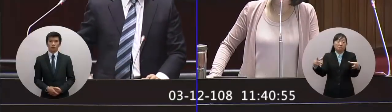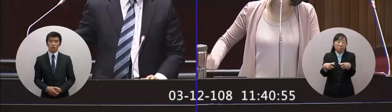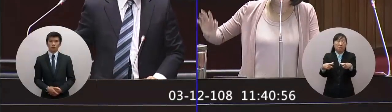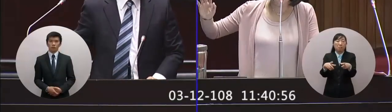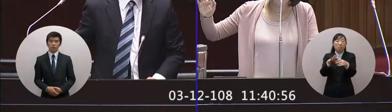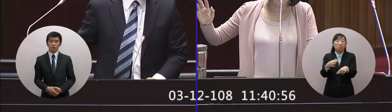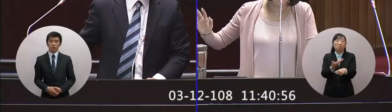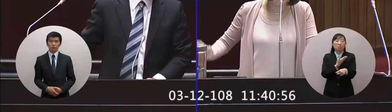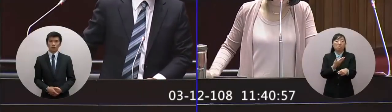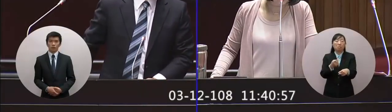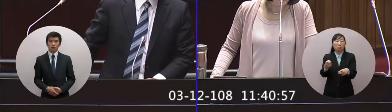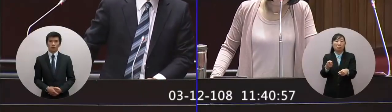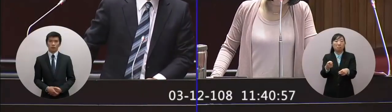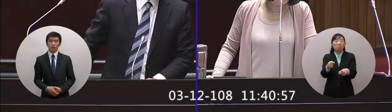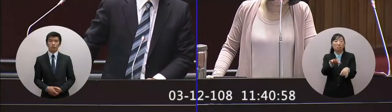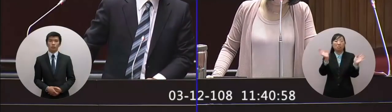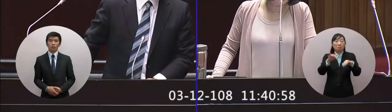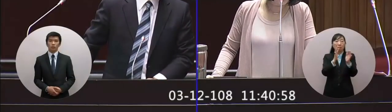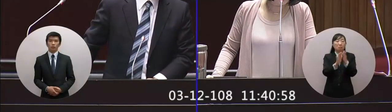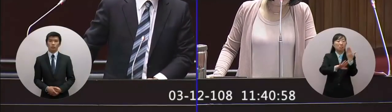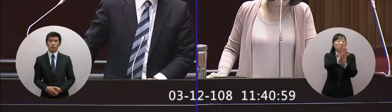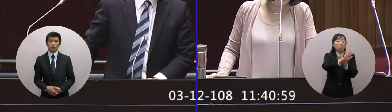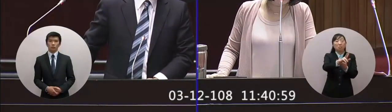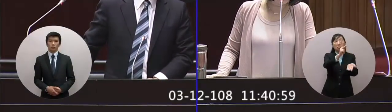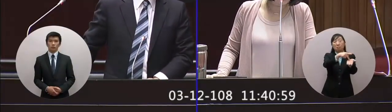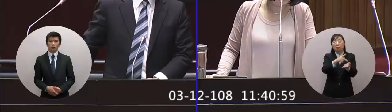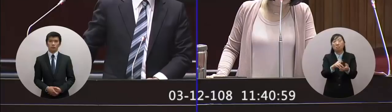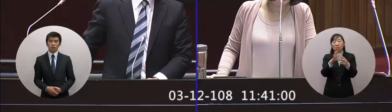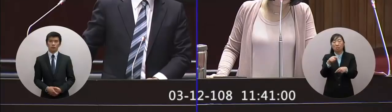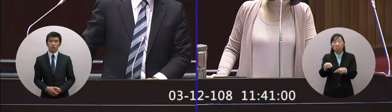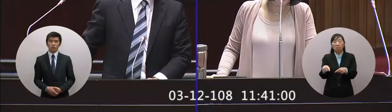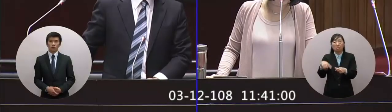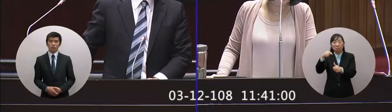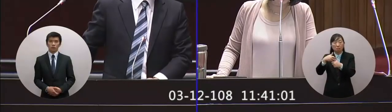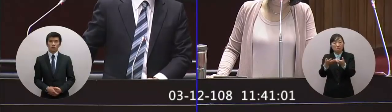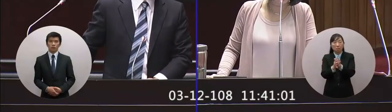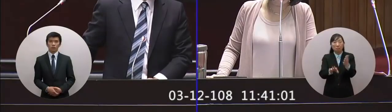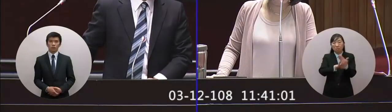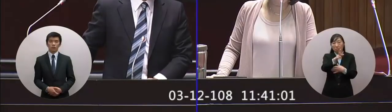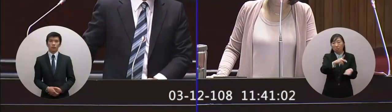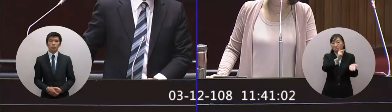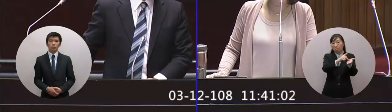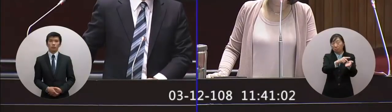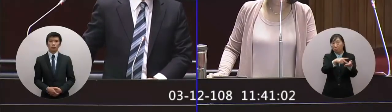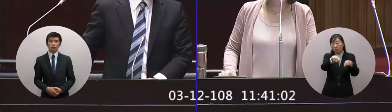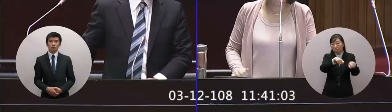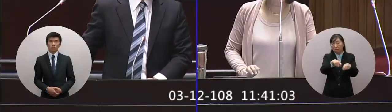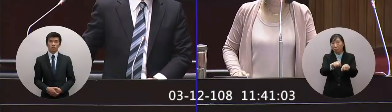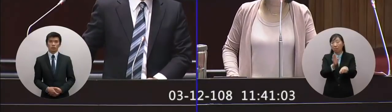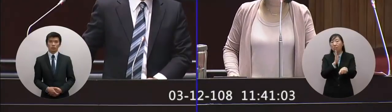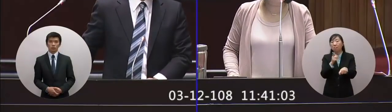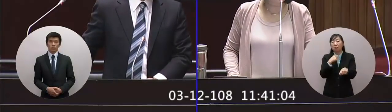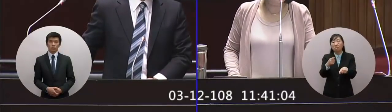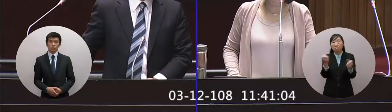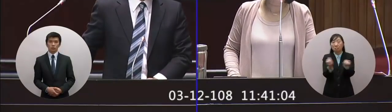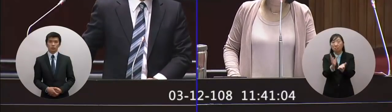让孩子到外头租屋，所以教育部有一个跟私校合作的校外承租宿舍方案，但是却